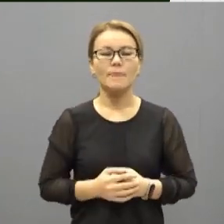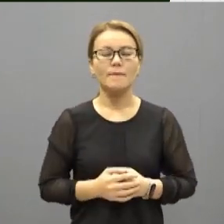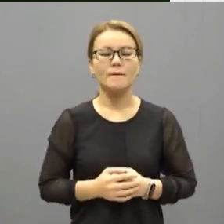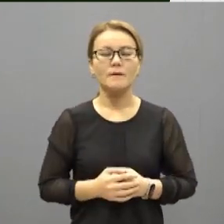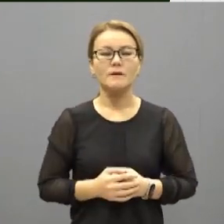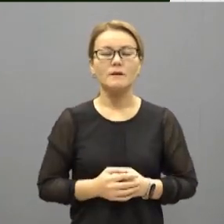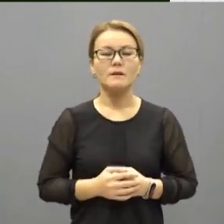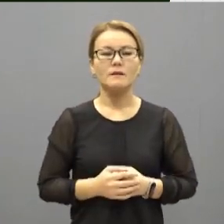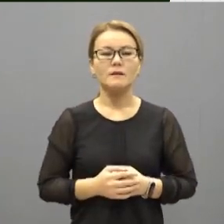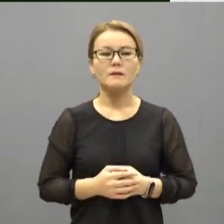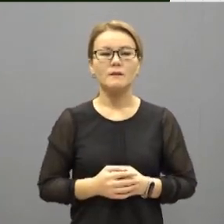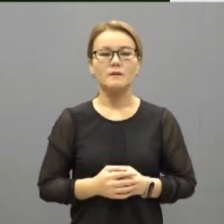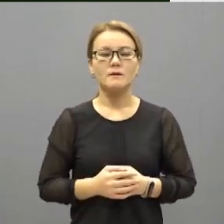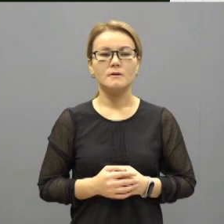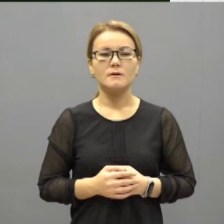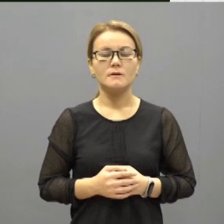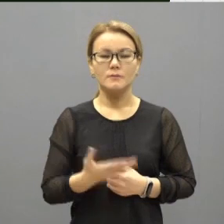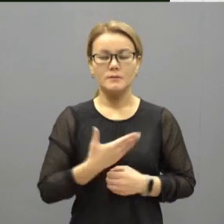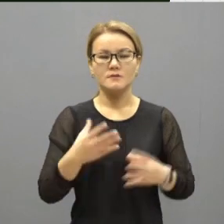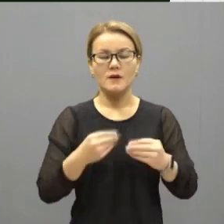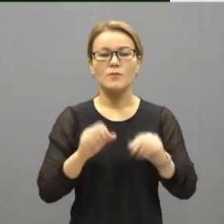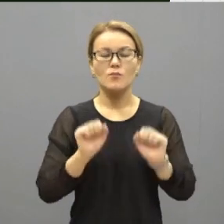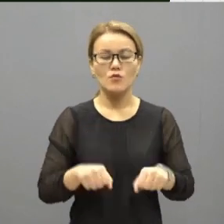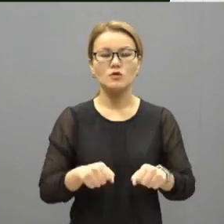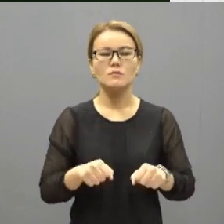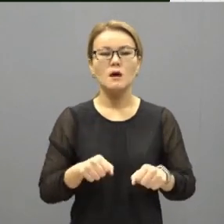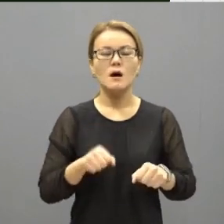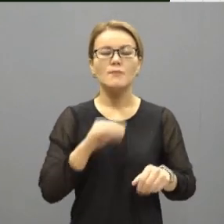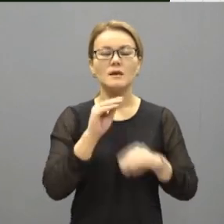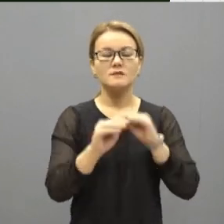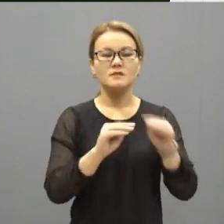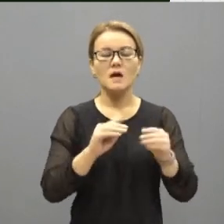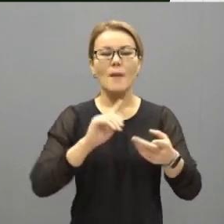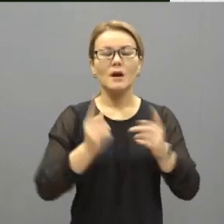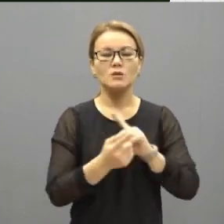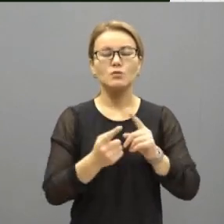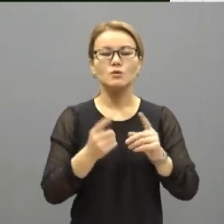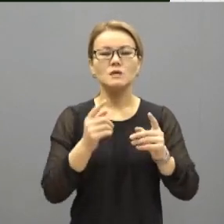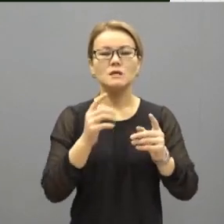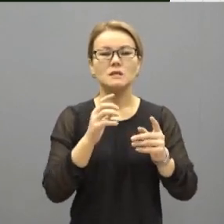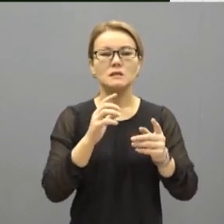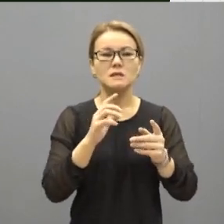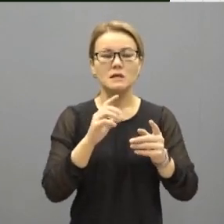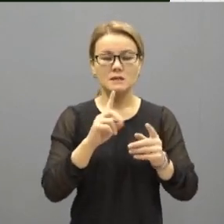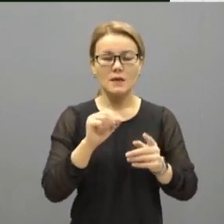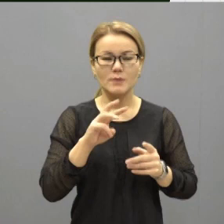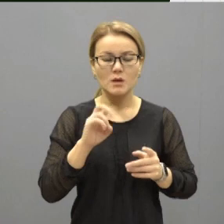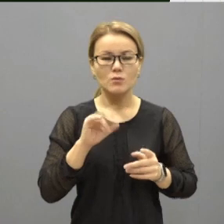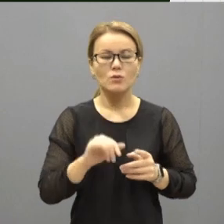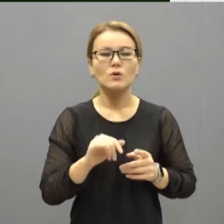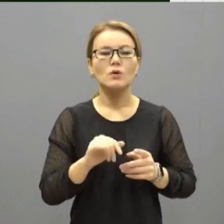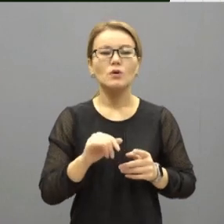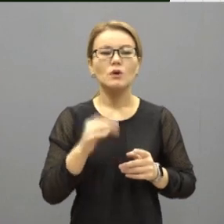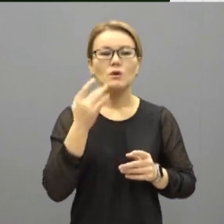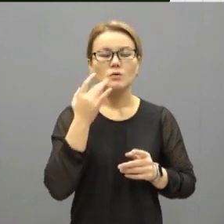Теперь мы с вами можем произвести обратную замену, чтобы вместо t найти